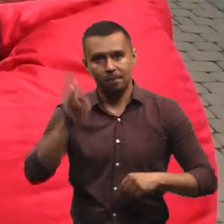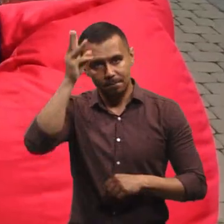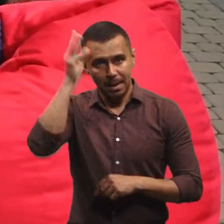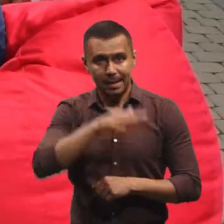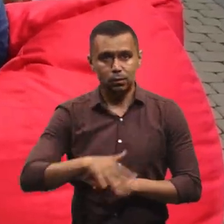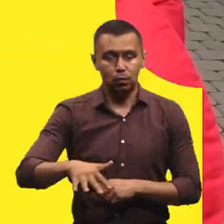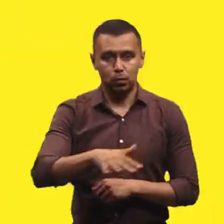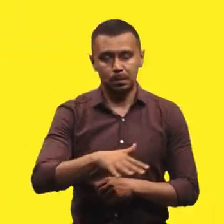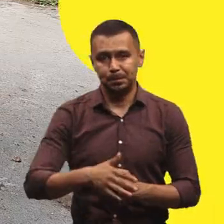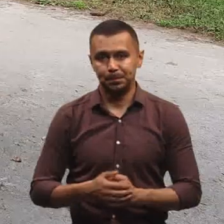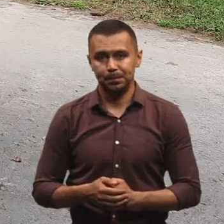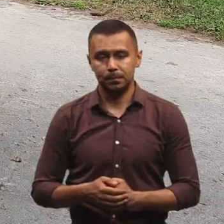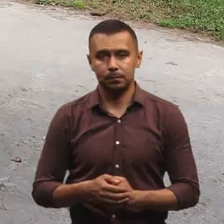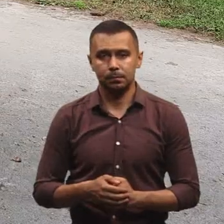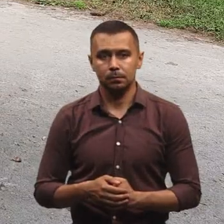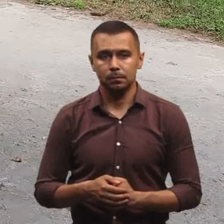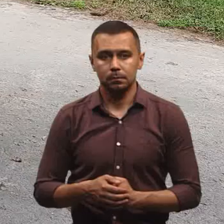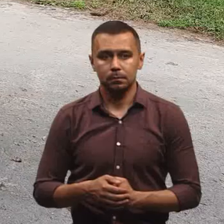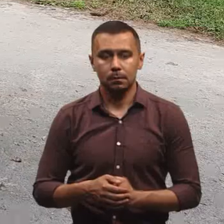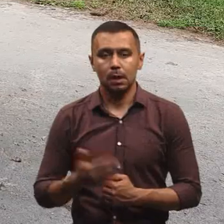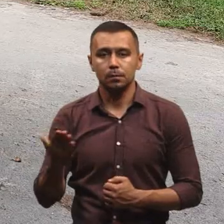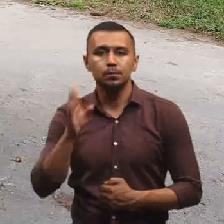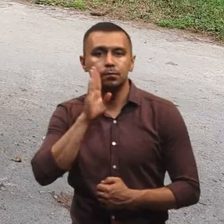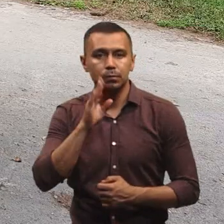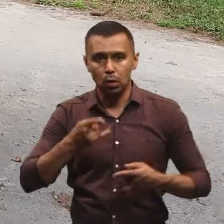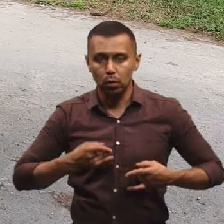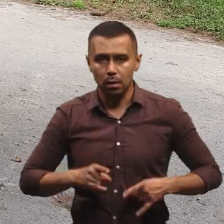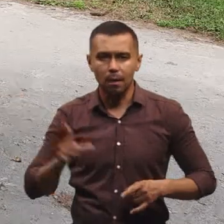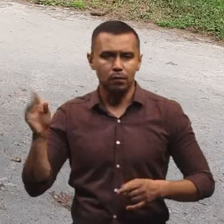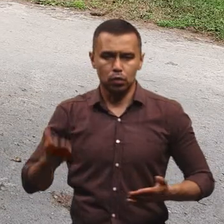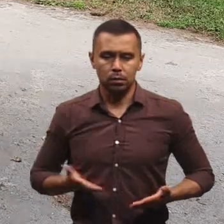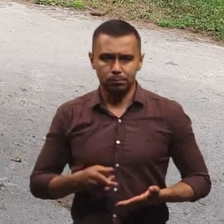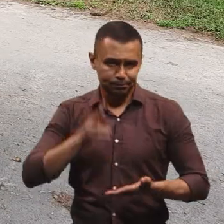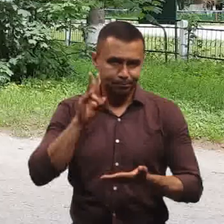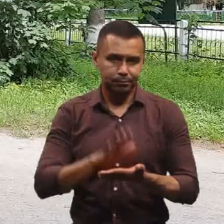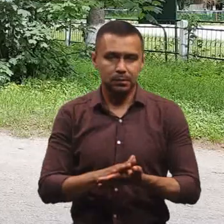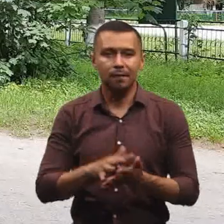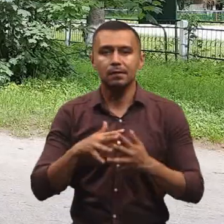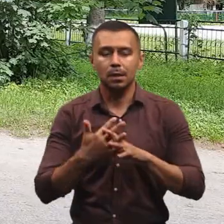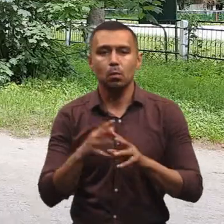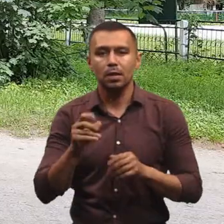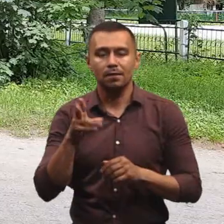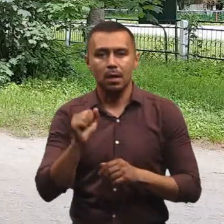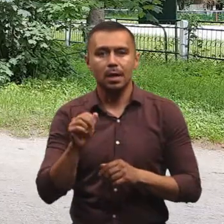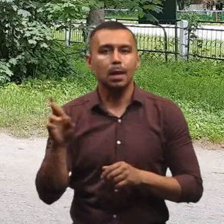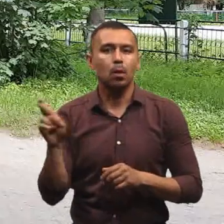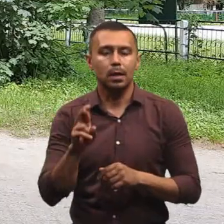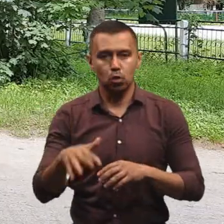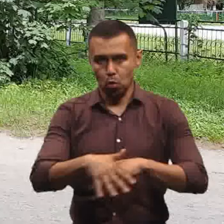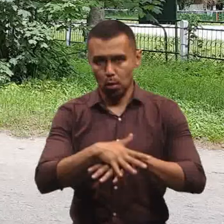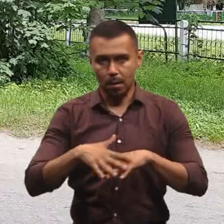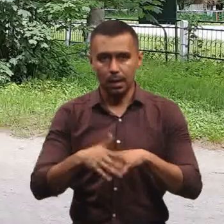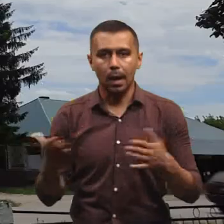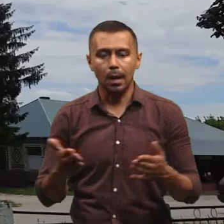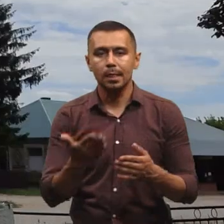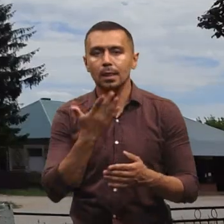Хмельницькому Віра павлишина народилася Та все життя проживає в селі москалівка ярмолинецької громади